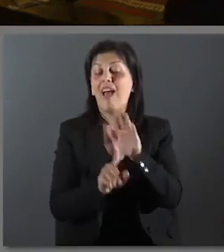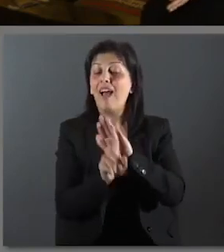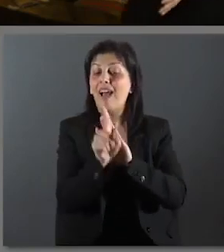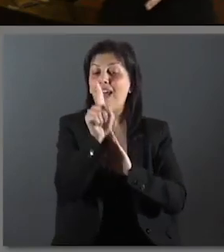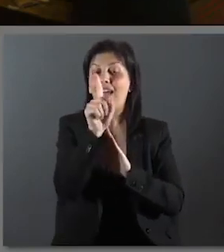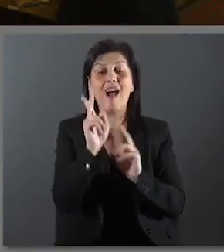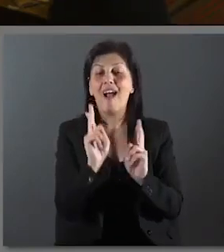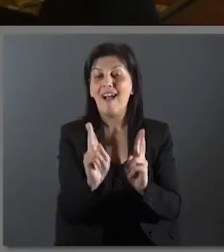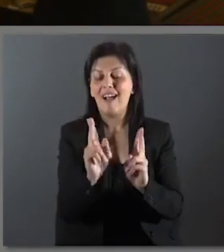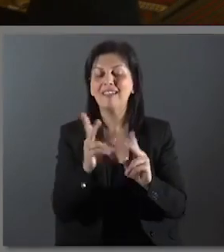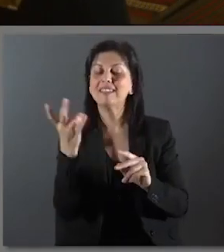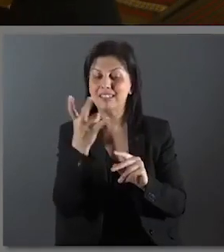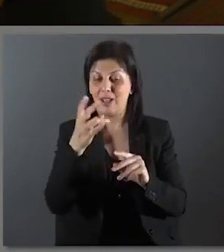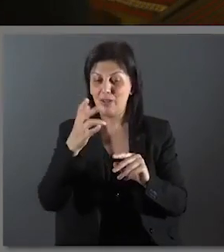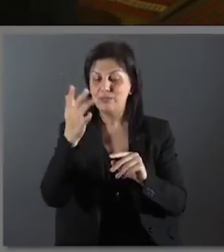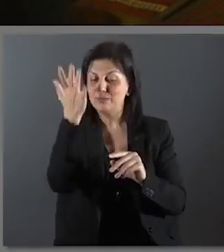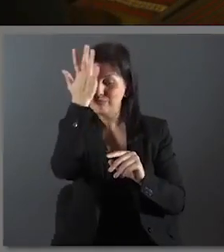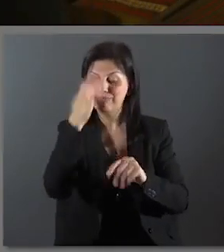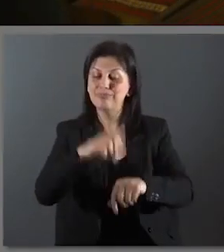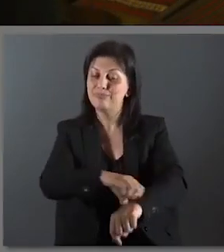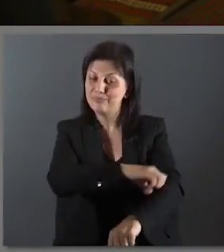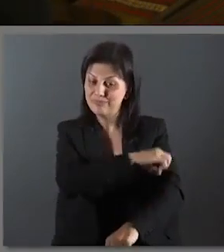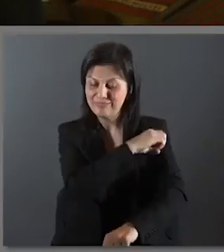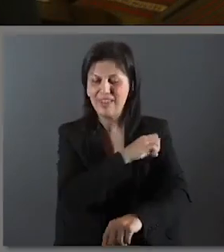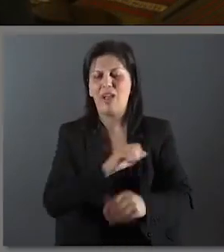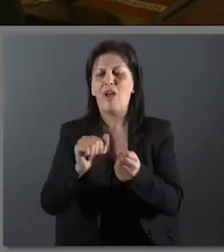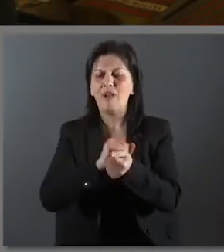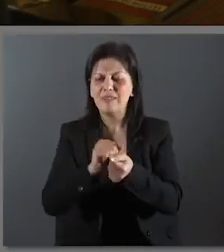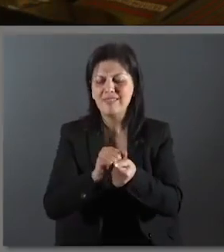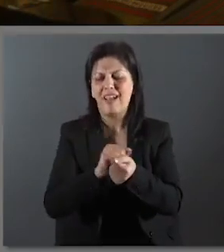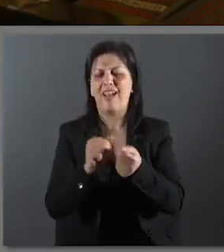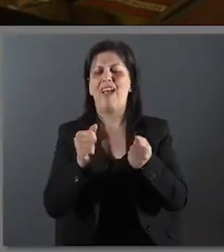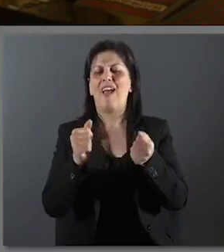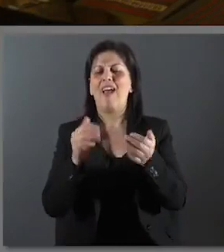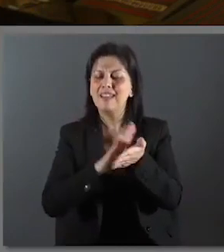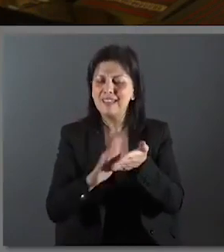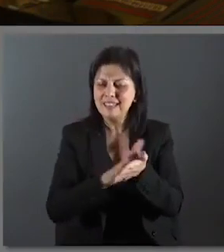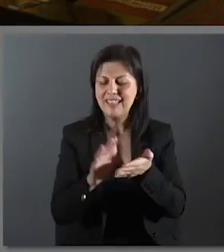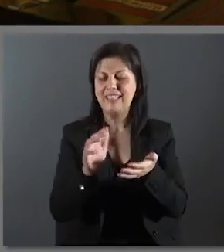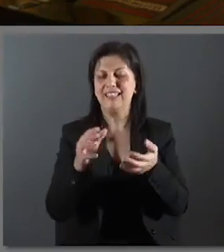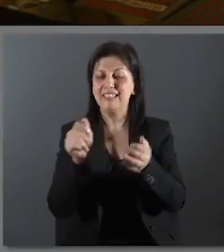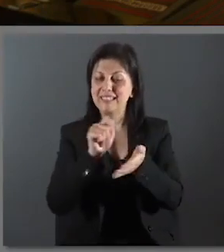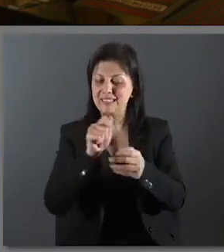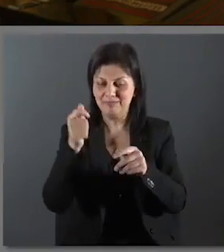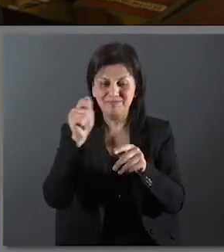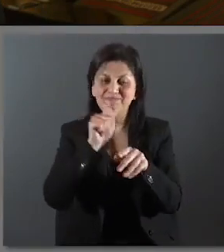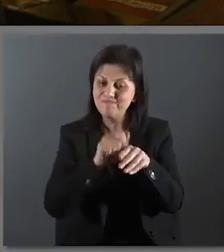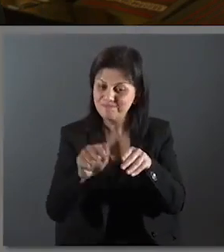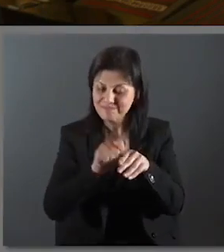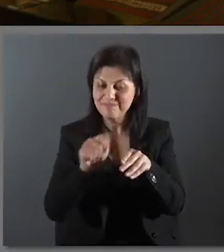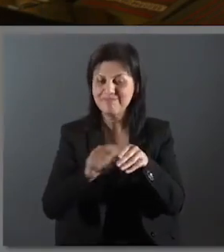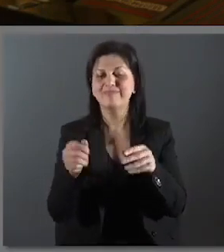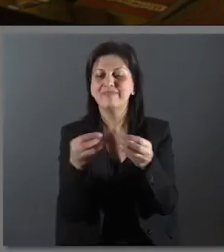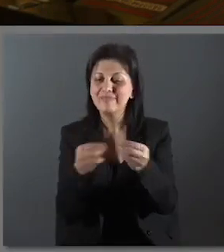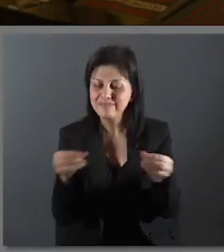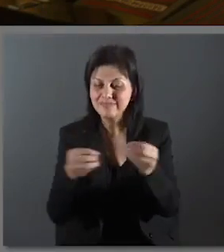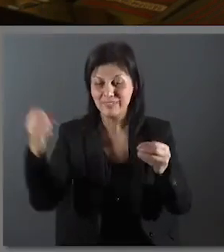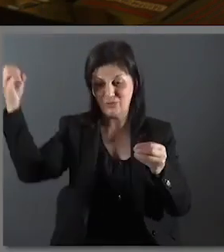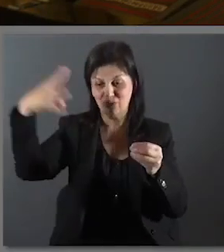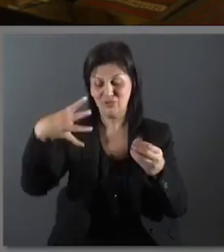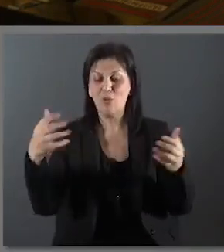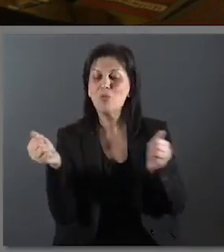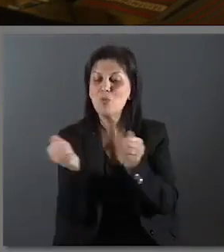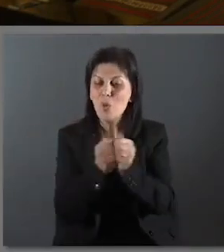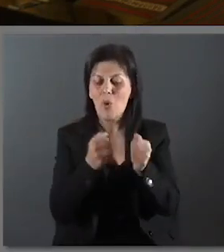Xalçanı toxumaq üçün ulularımız əvvəl qoyunun yununu qırxırdılar, təmizləyib, yuyub, açıq havada sərib, darayıb,